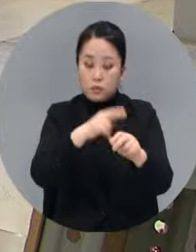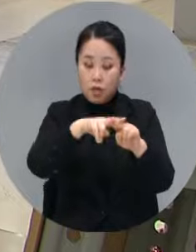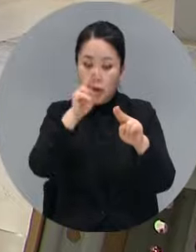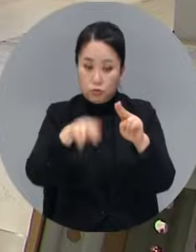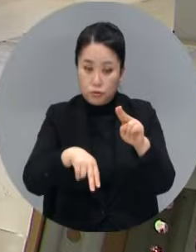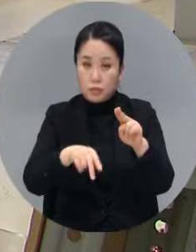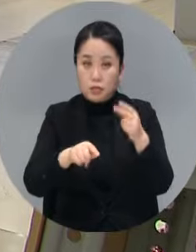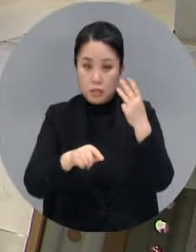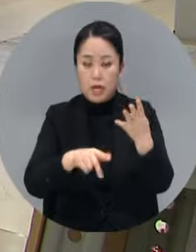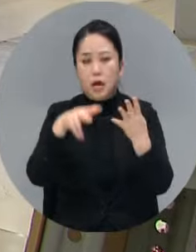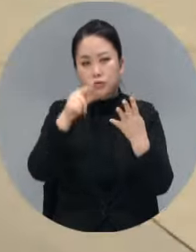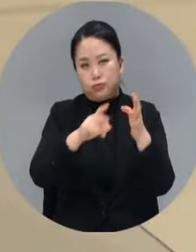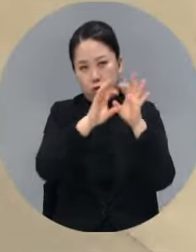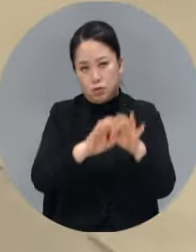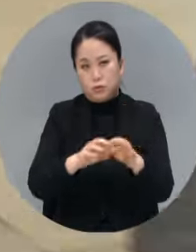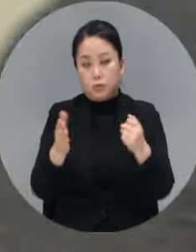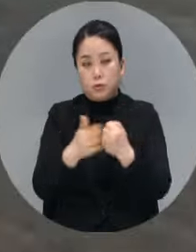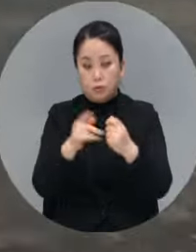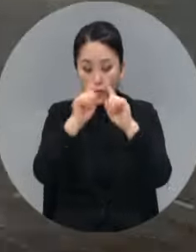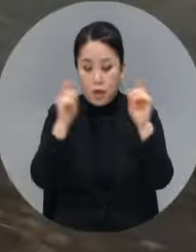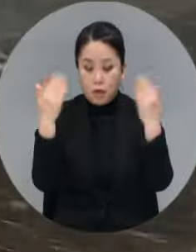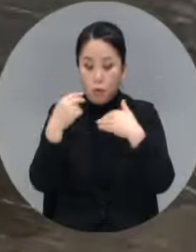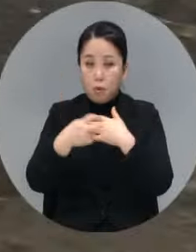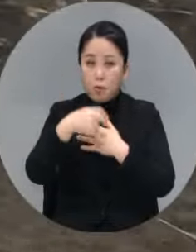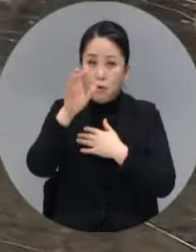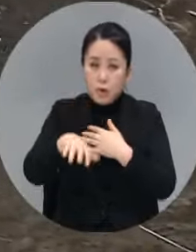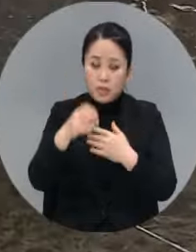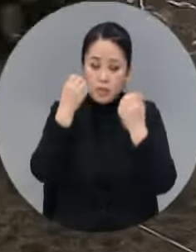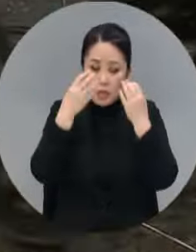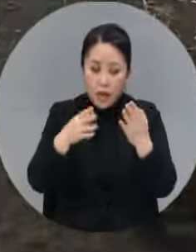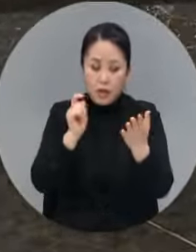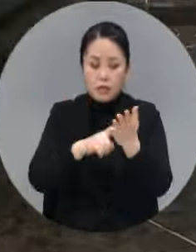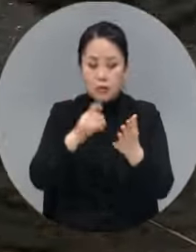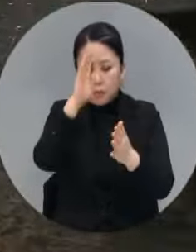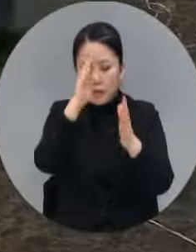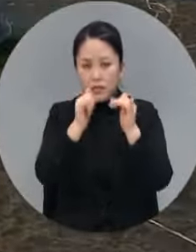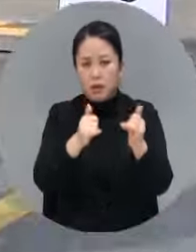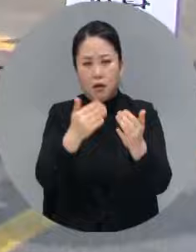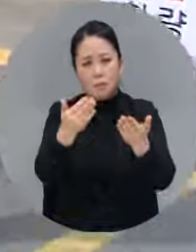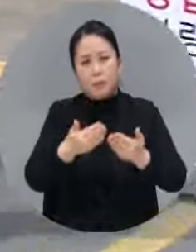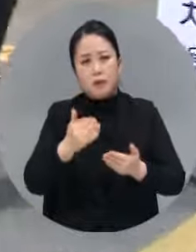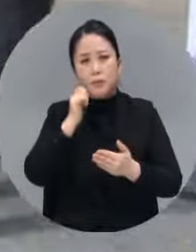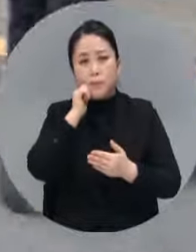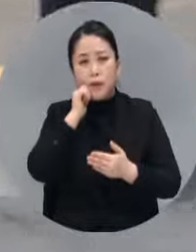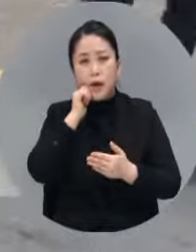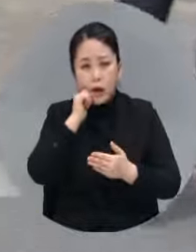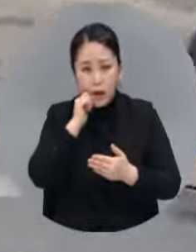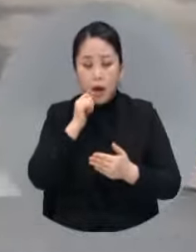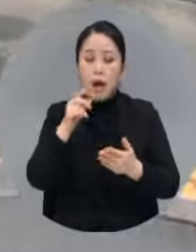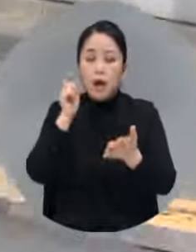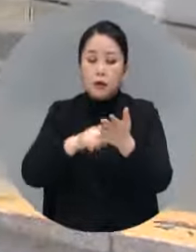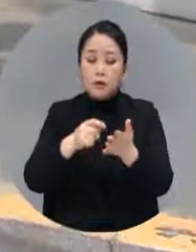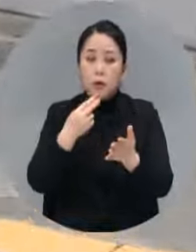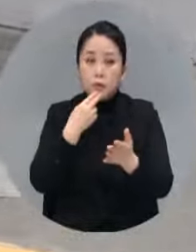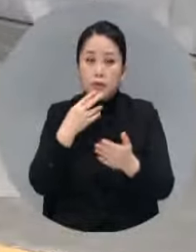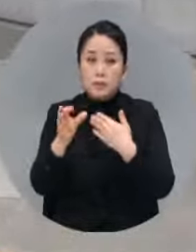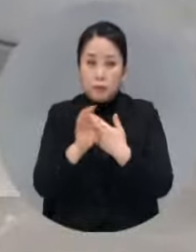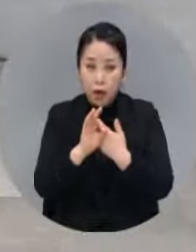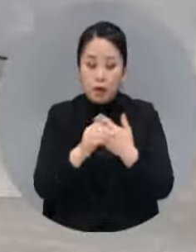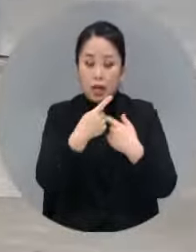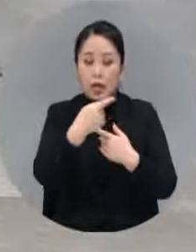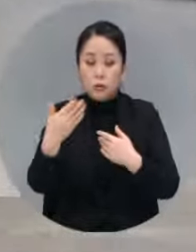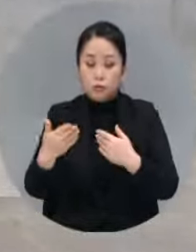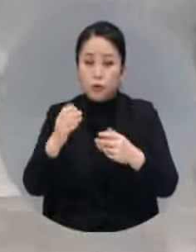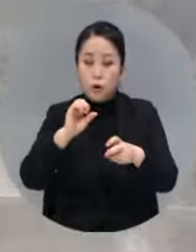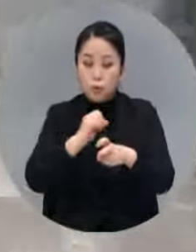이어지면서 대학병원들은 신규 응급 환자를 받기 어려운 상태입니다. 비응급 환자의 경우 119 구급차를 타고 대학병원을